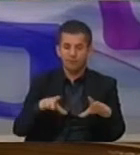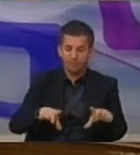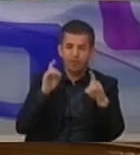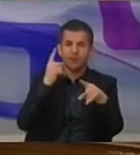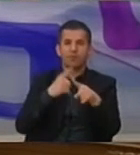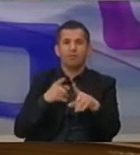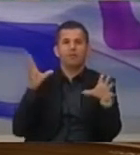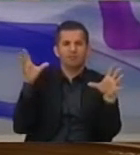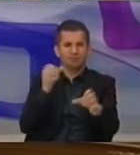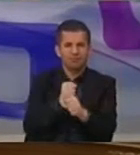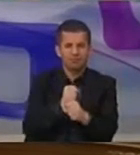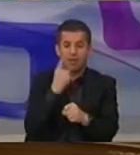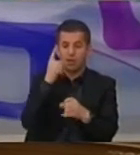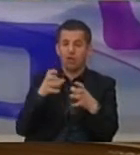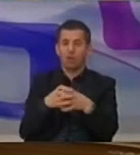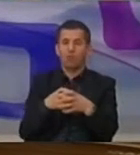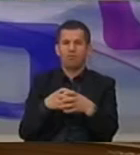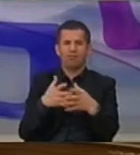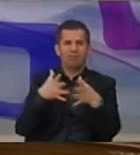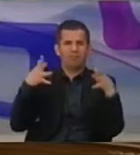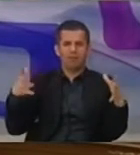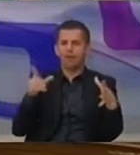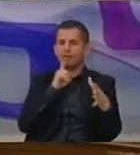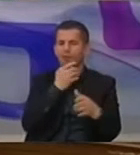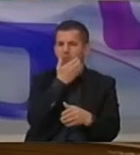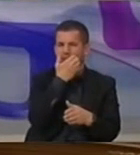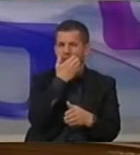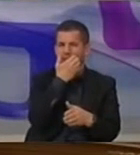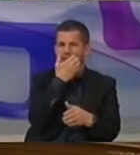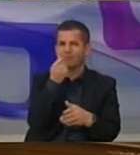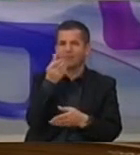arrestimin e një rrjetit të madh trafikantësh me njerëz,